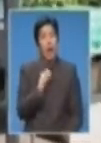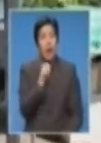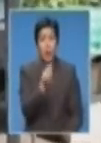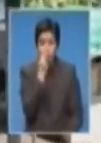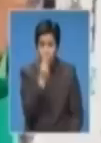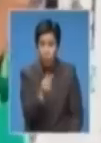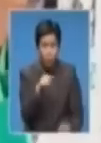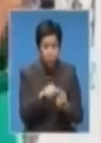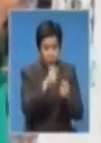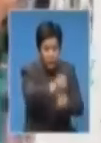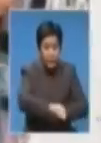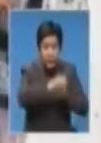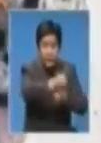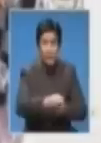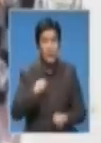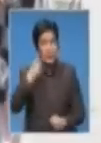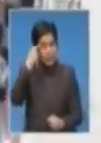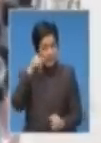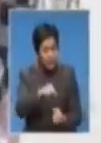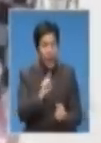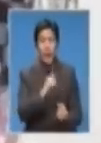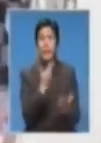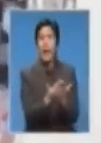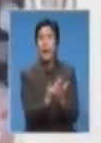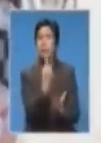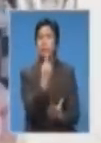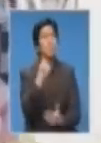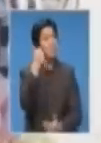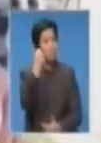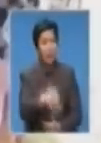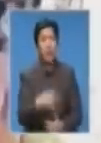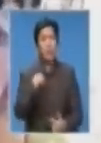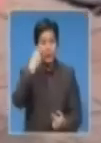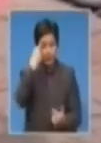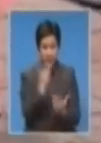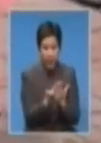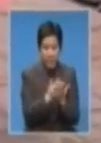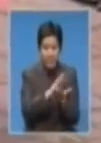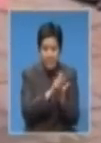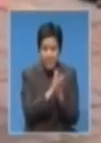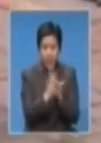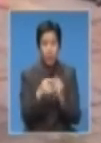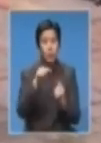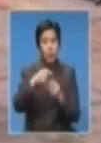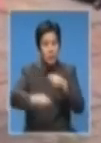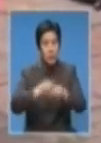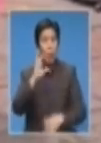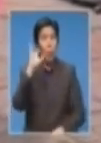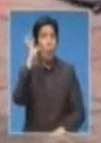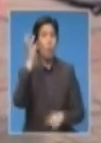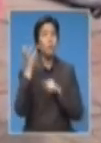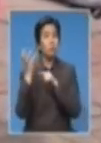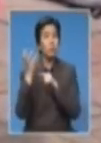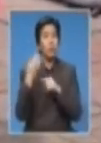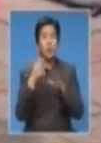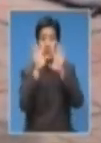ผลิตภัณฑ์การเกษตรเนี่ยเรามองเรื่องราคาอย่างเดียวมันคงไม่ได้นะครับเพราะราคามันปรับเปลี่ยนไปตามสถานการณ์ในตลาดในตลาดโลกด้วยใน